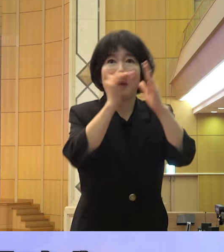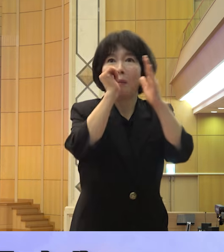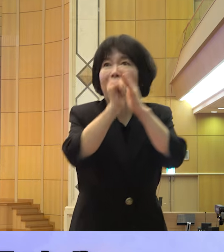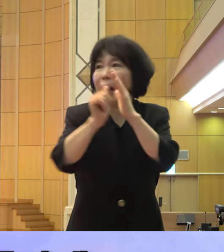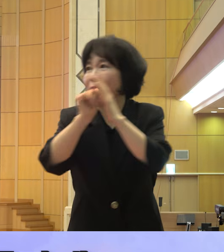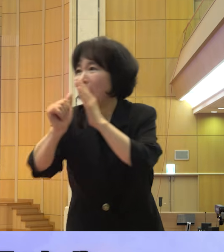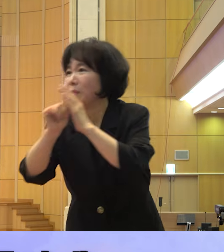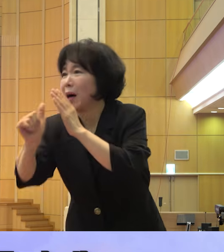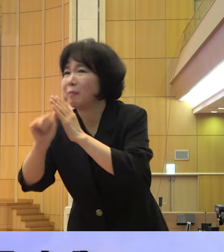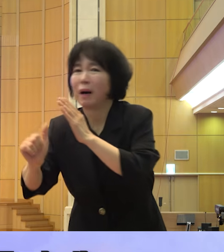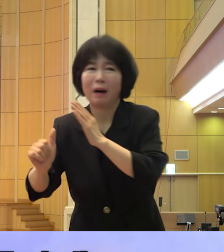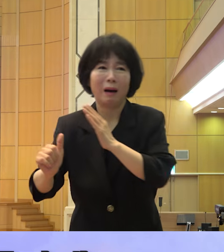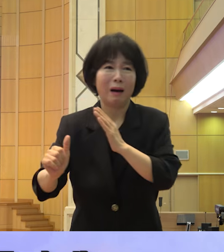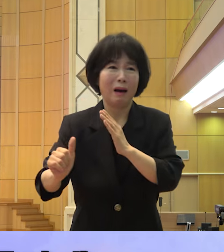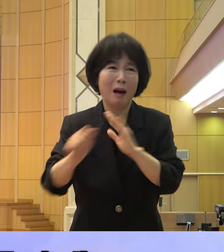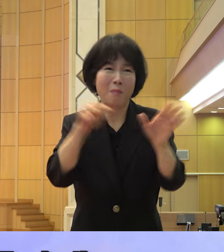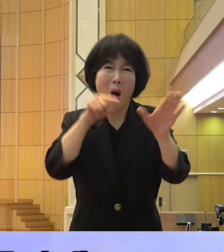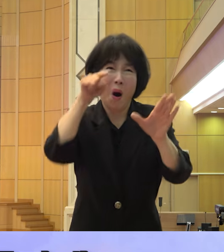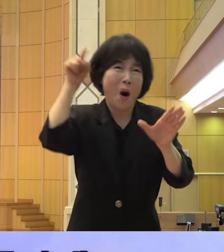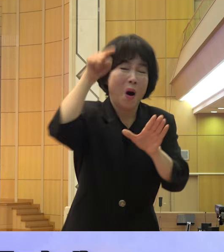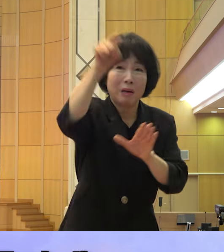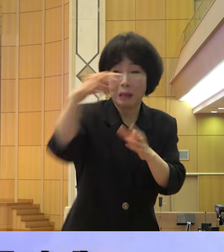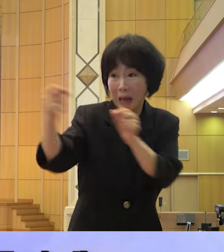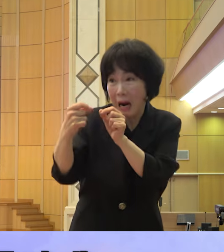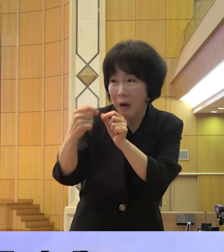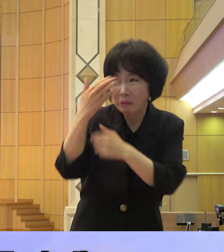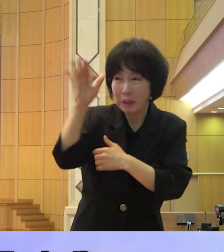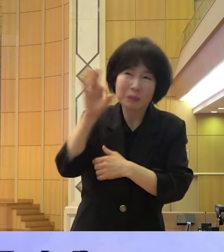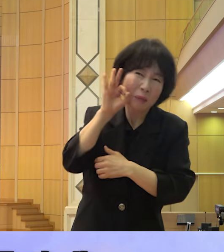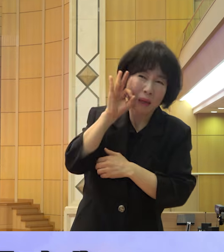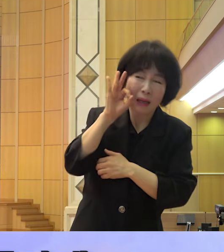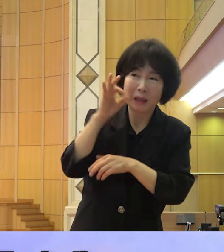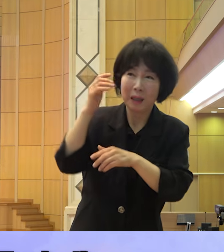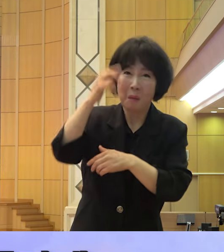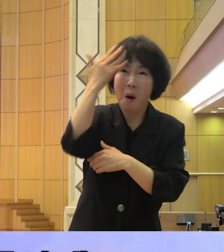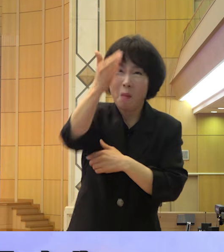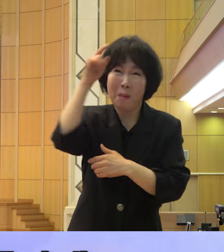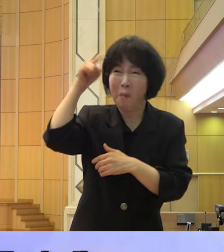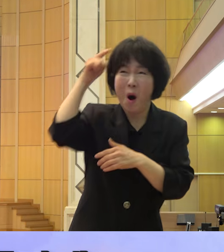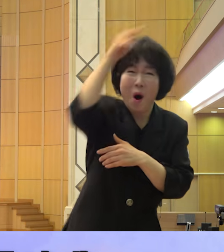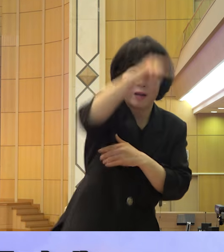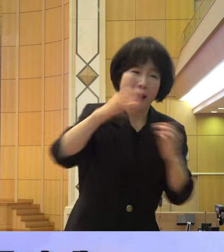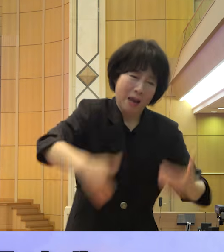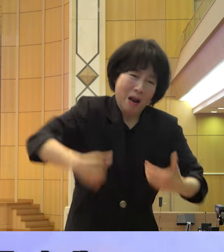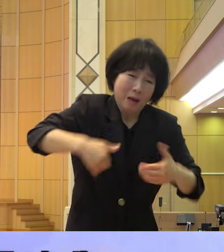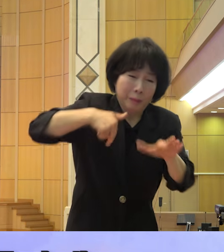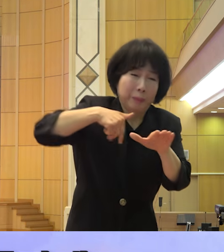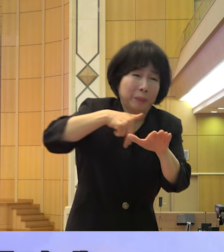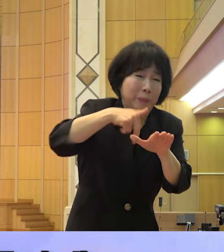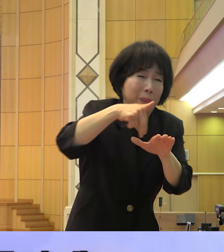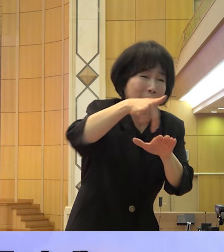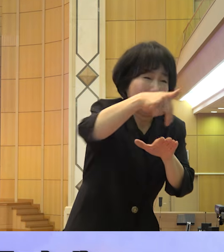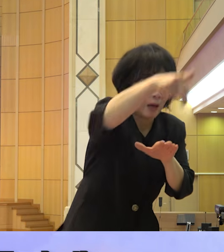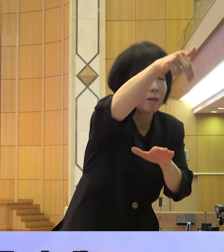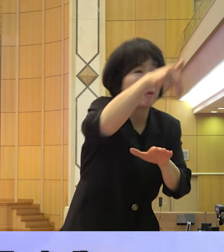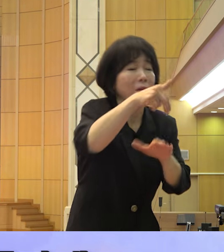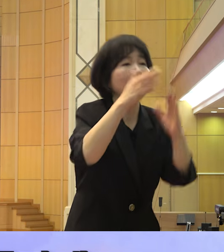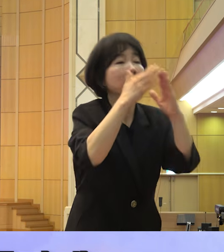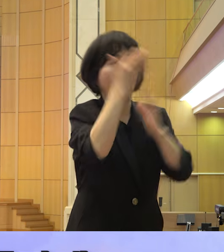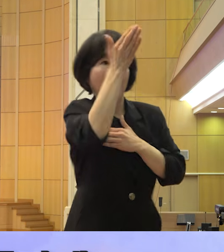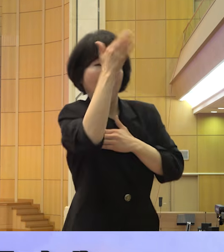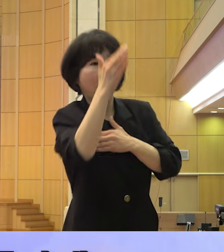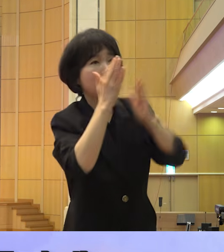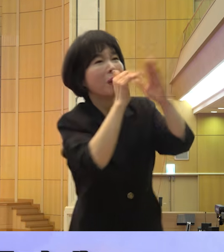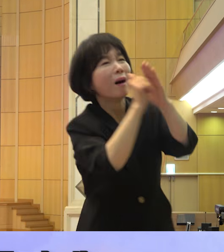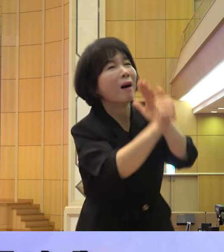하지만, 나를 들쳤고 30리길 다른 지역에 가지고 내 아이라고 자신 있게 말하지도 못하고,